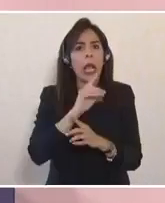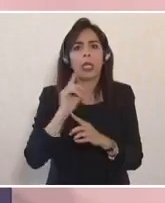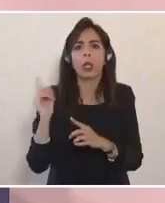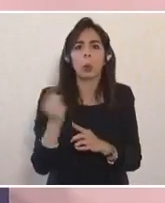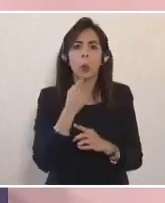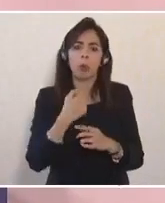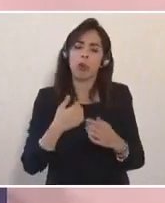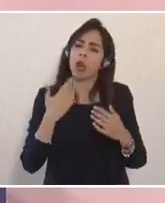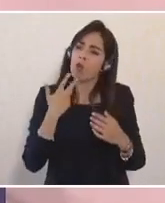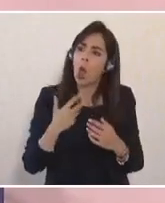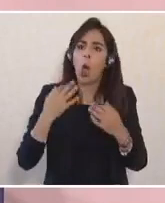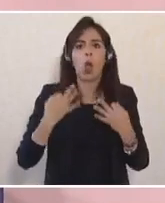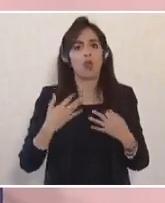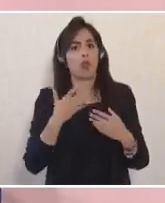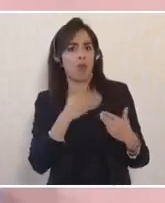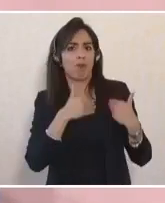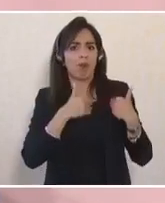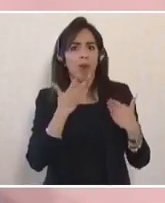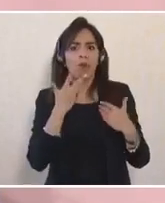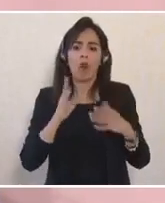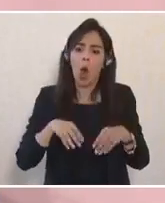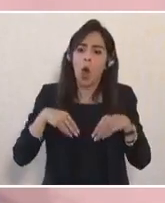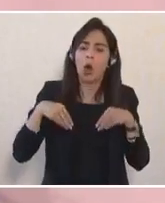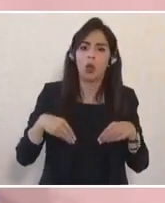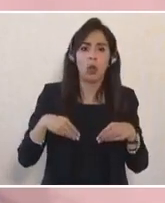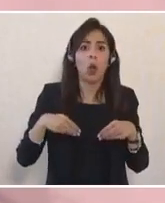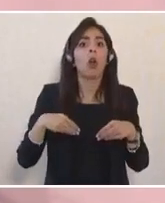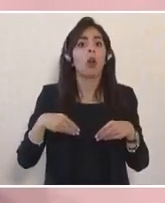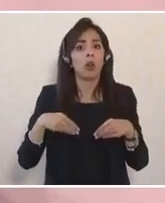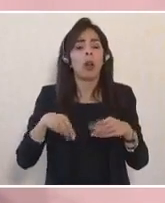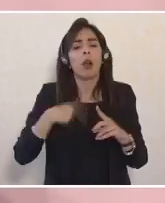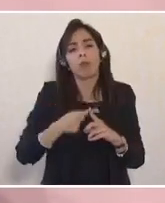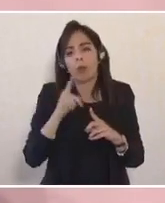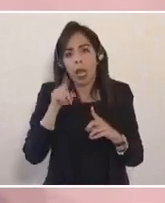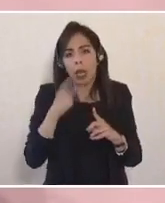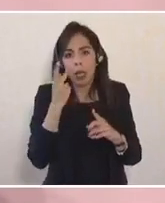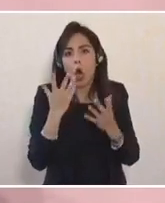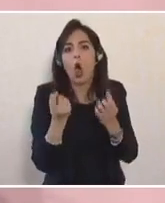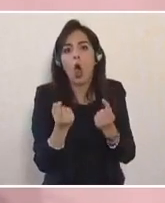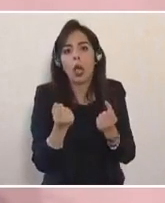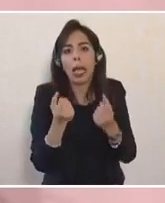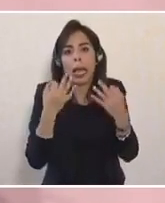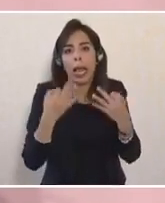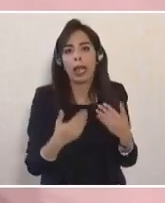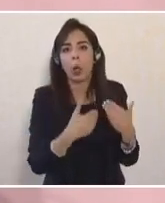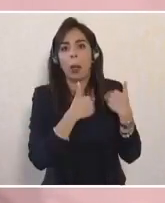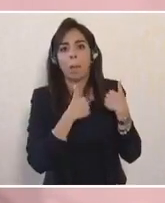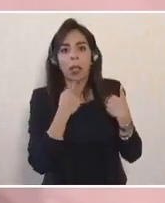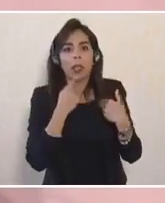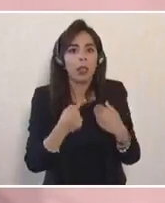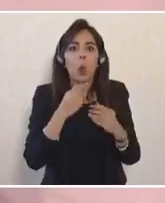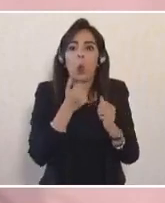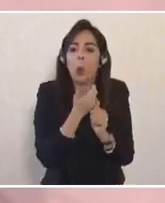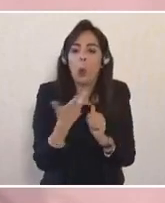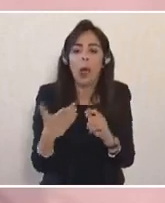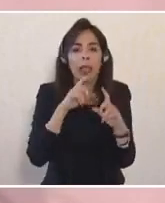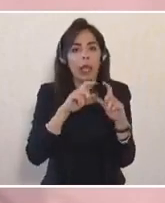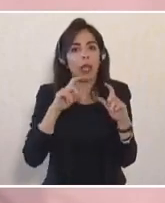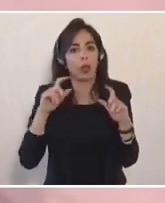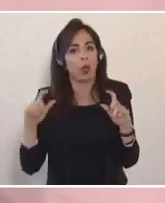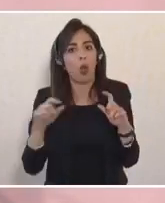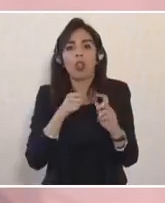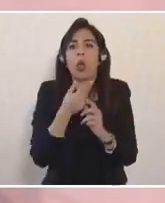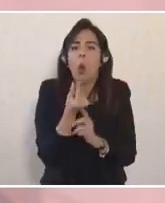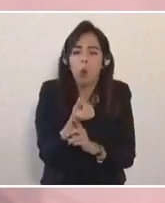è stato caratterizzato da effettivi, concreti impegni in termini di dosi di vaccini e di finanziamenti per